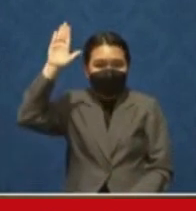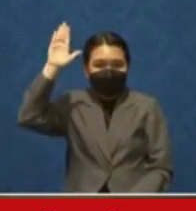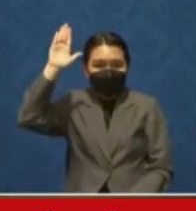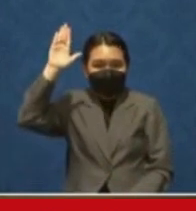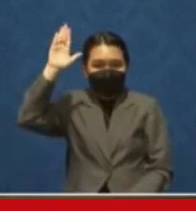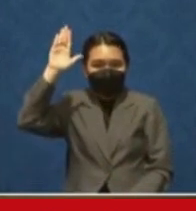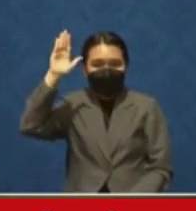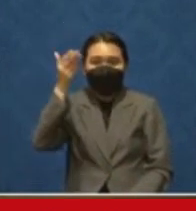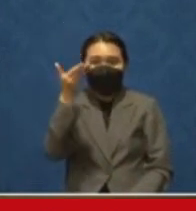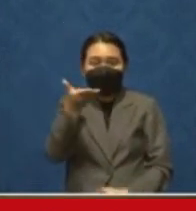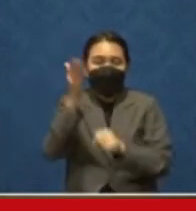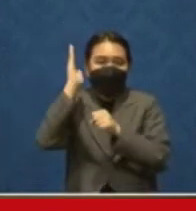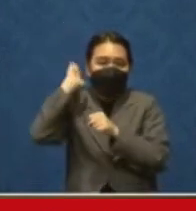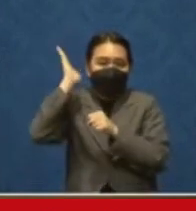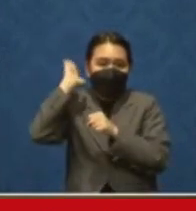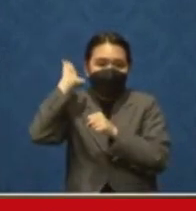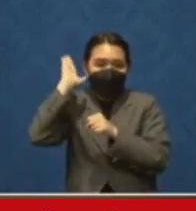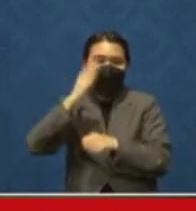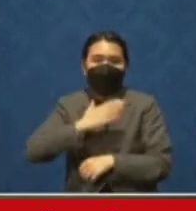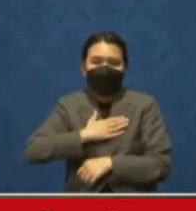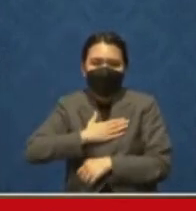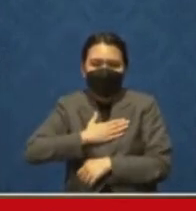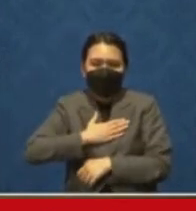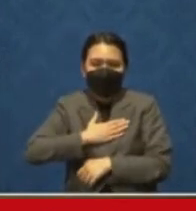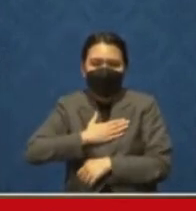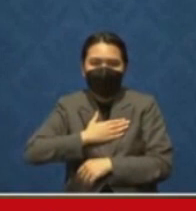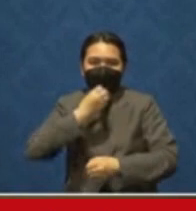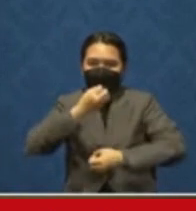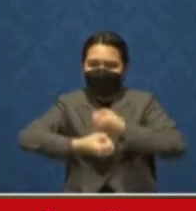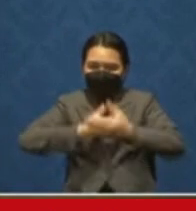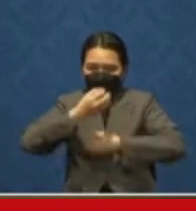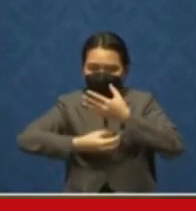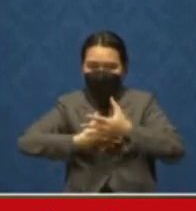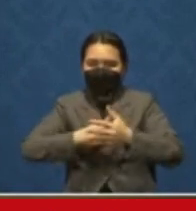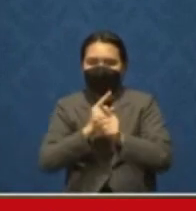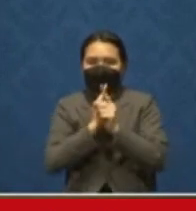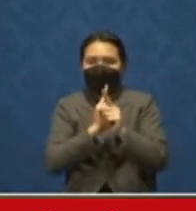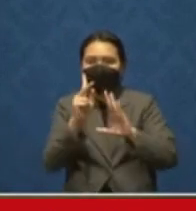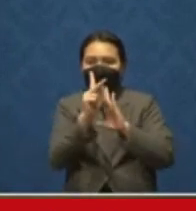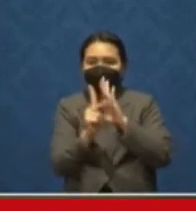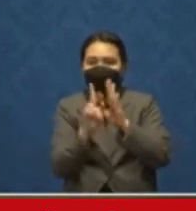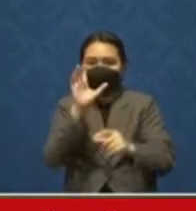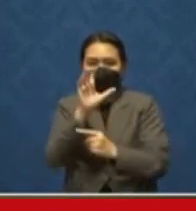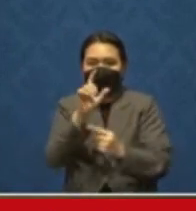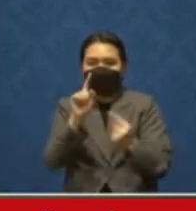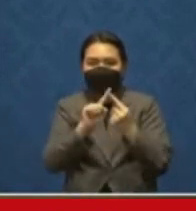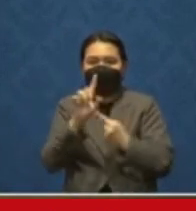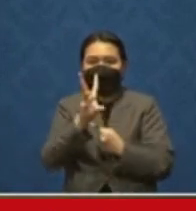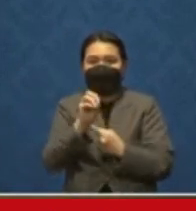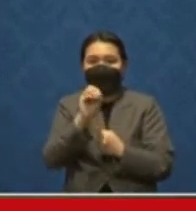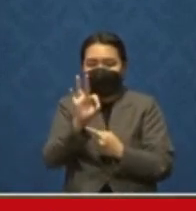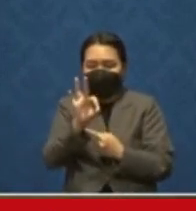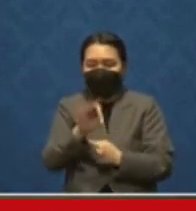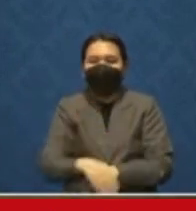ส่วนสมาชิกกระเป๋าผู้ชายราษฎรจังหวัดนครศรีธรรมราชครับผมขออนุญาตประท้วงท่านสมาชิก